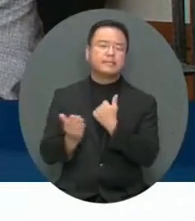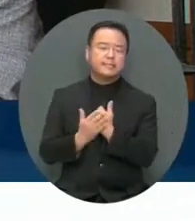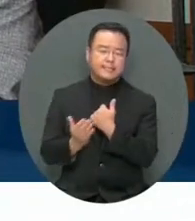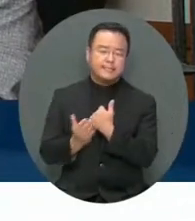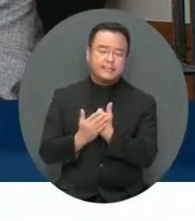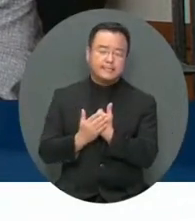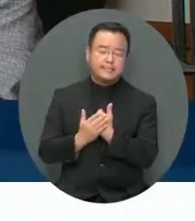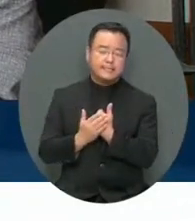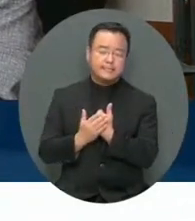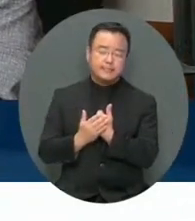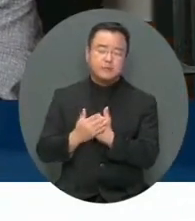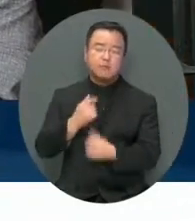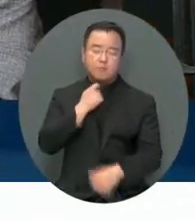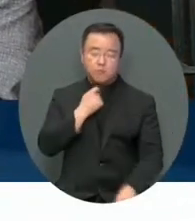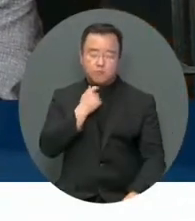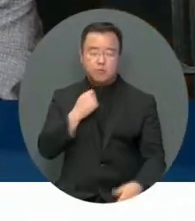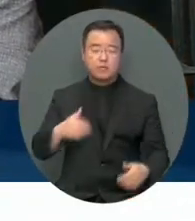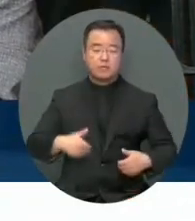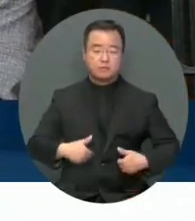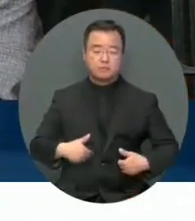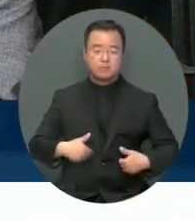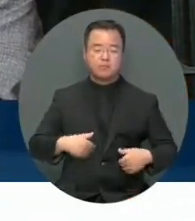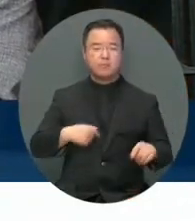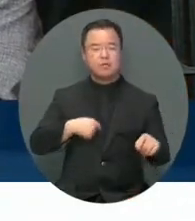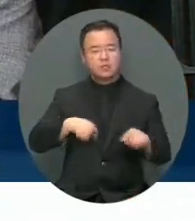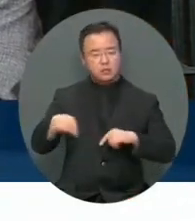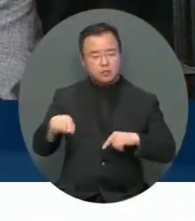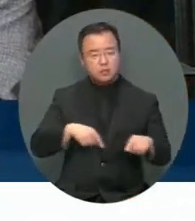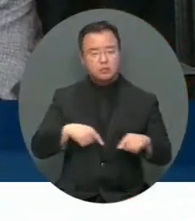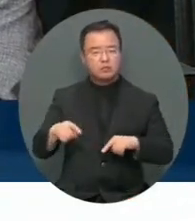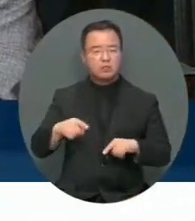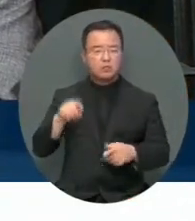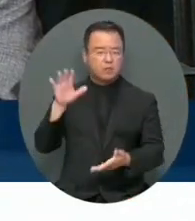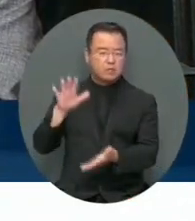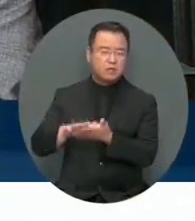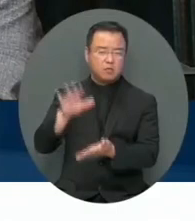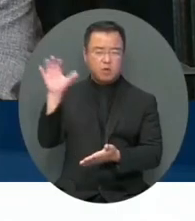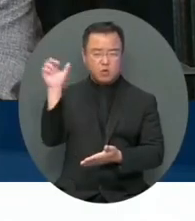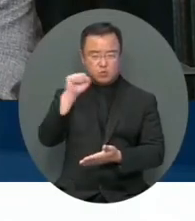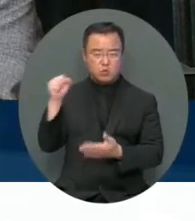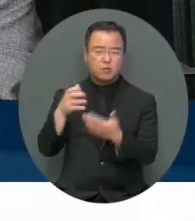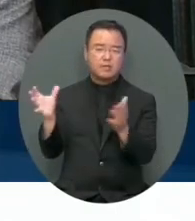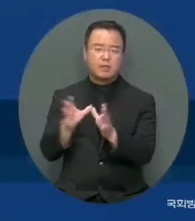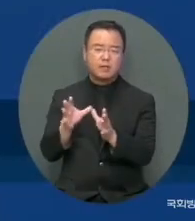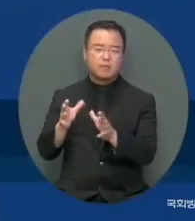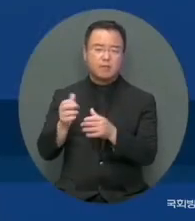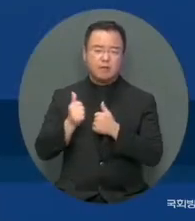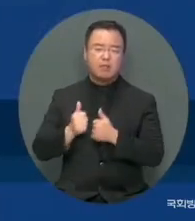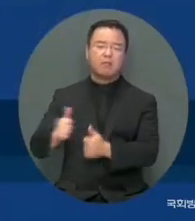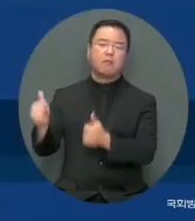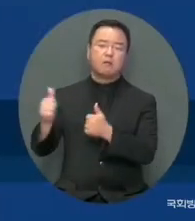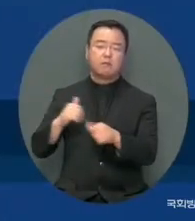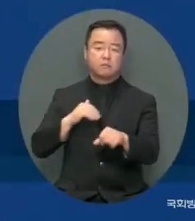우리 정치가 열성 지지자들이 주도하는 팬덤 정치에 휘둘리고 있는 것입니다.